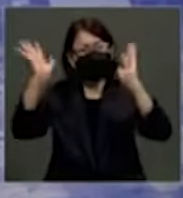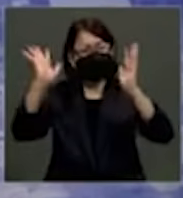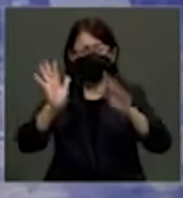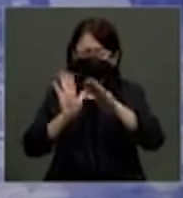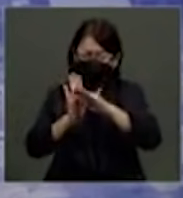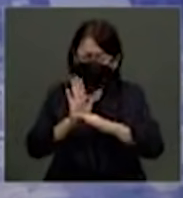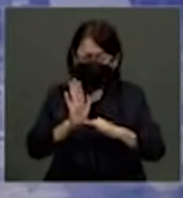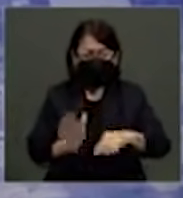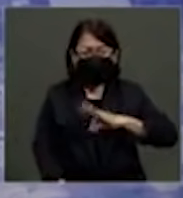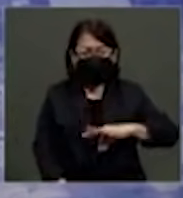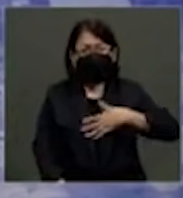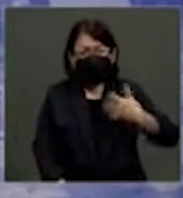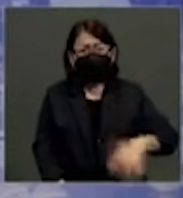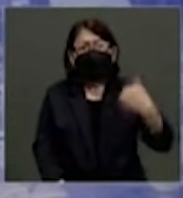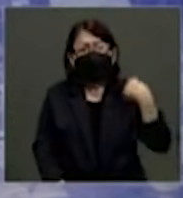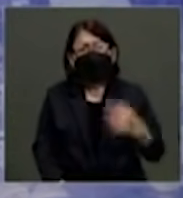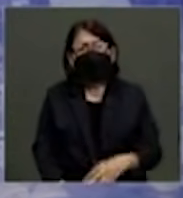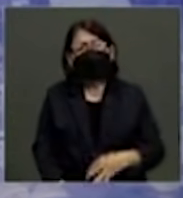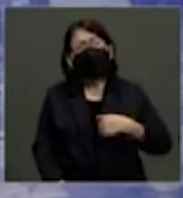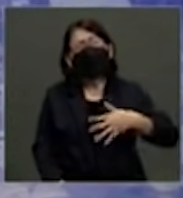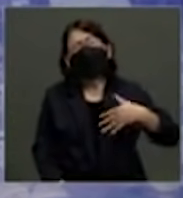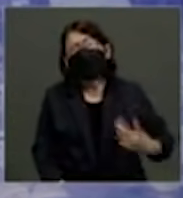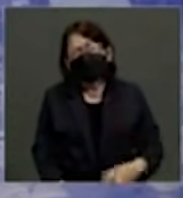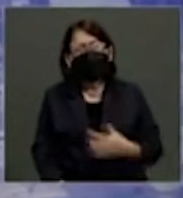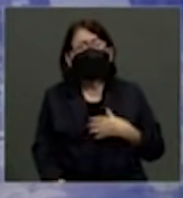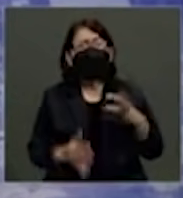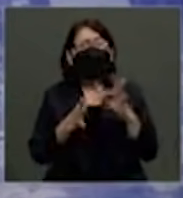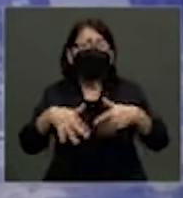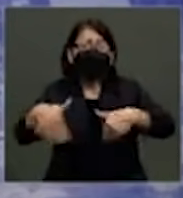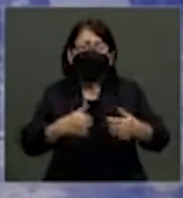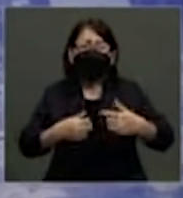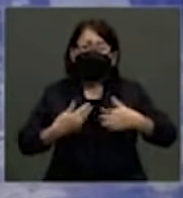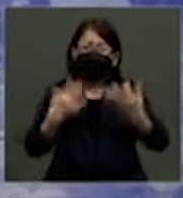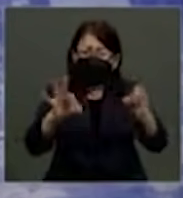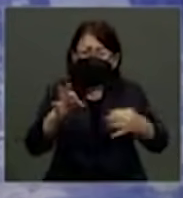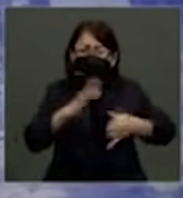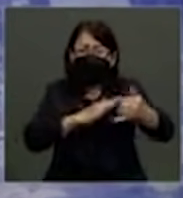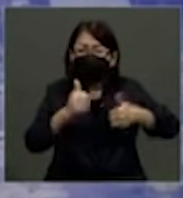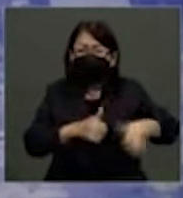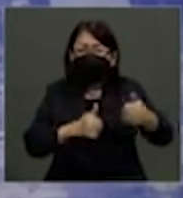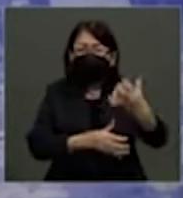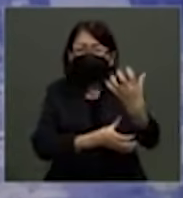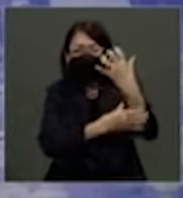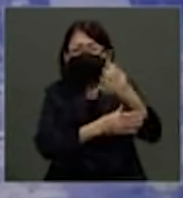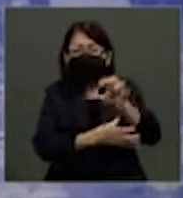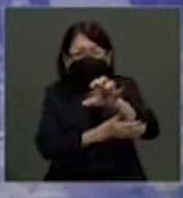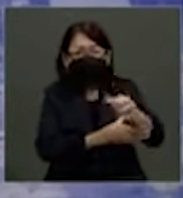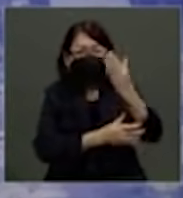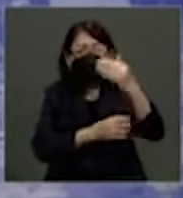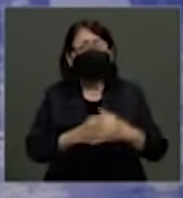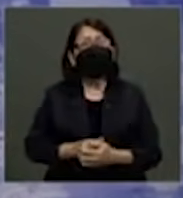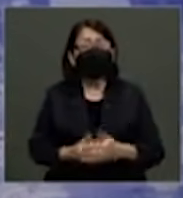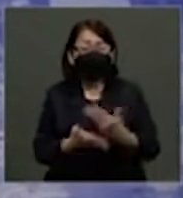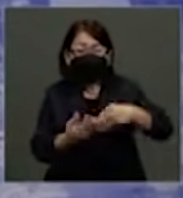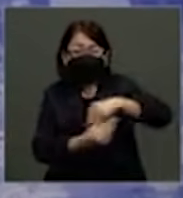นกันซะหน่อยนะครับผมเองไม่ค่อยสบายใจเลยทุกครั้งเวลาจะต้องมาประกาศในข้อกำหนดต่างๆเพราะว่าเป็นการจำกัดสิทธิเสรีภา